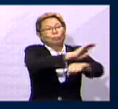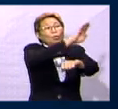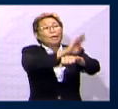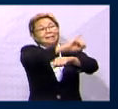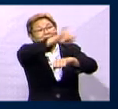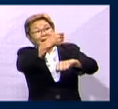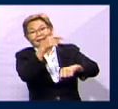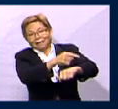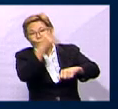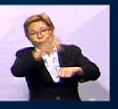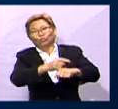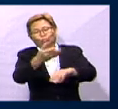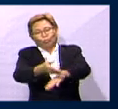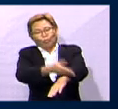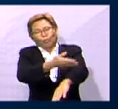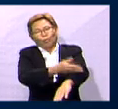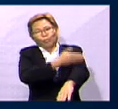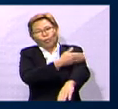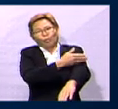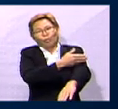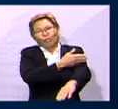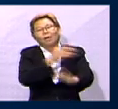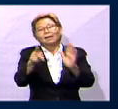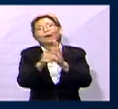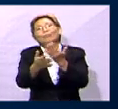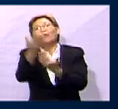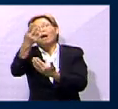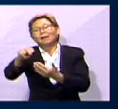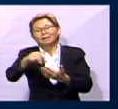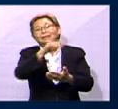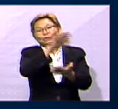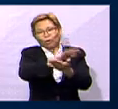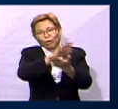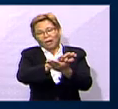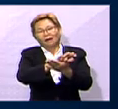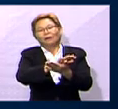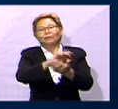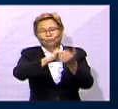Jalil untuk menambah baik kemudahannya sebagai sekolah sukan premier.